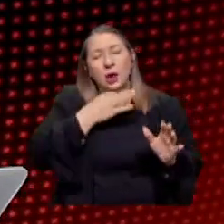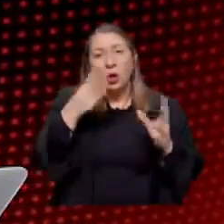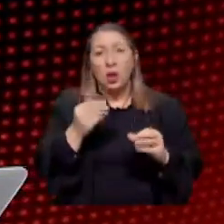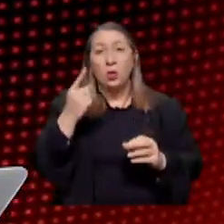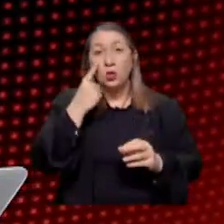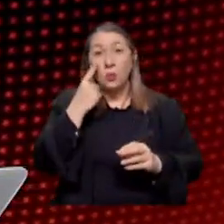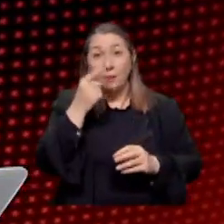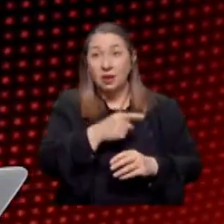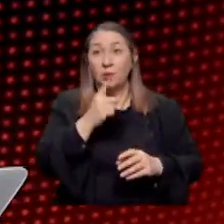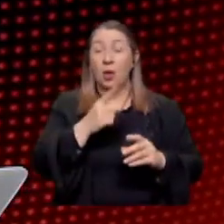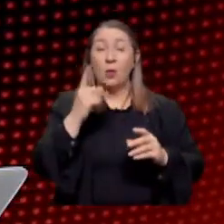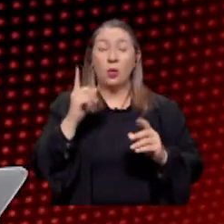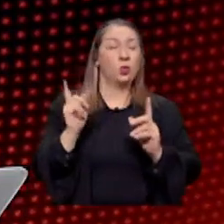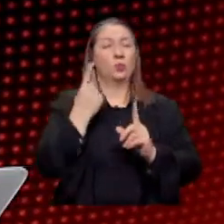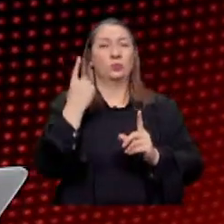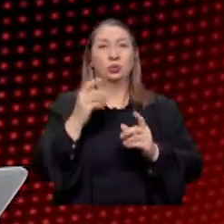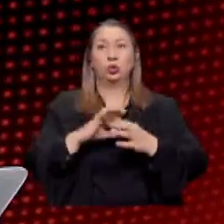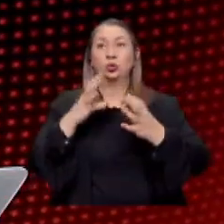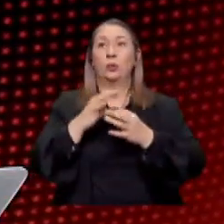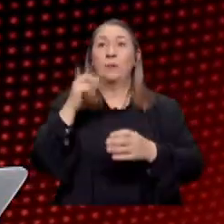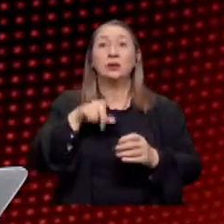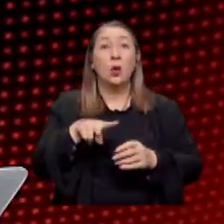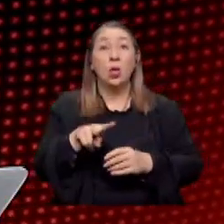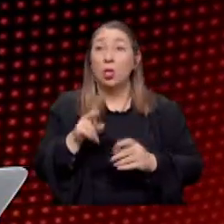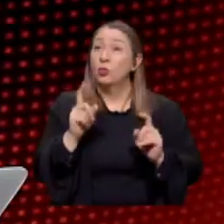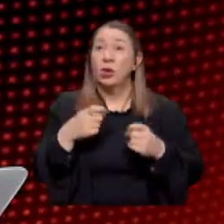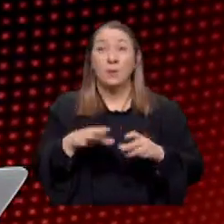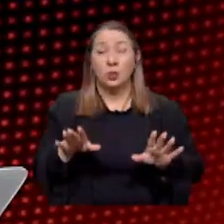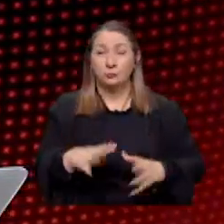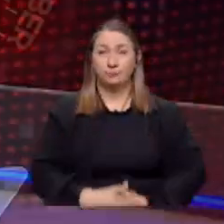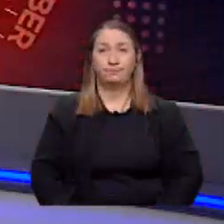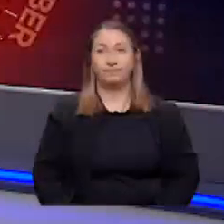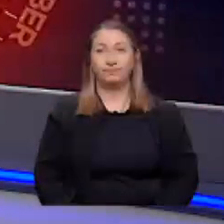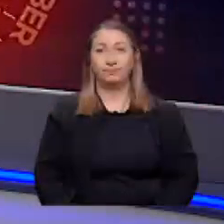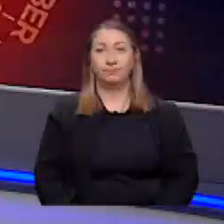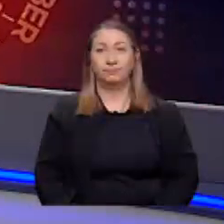bunalım içinde böyle popülist çözümler üretmekten başka yol bulamıyor.